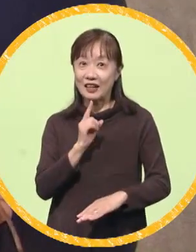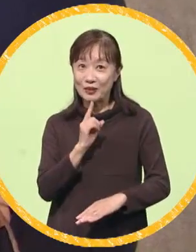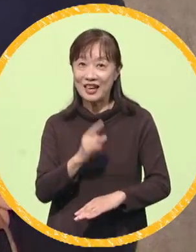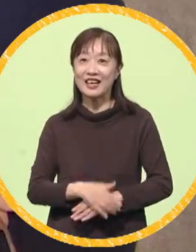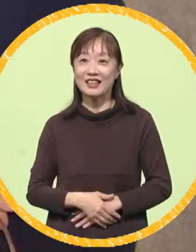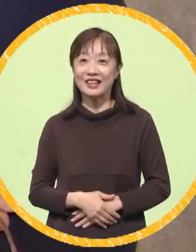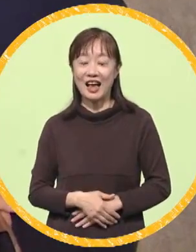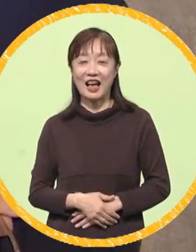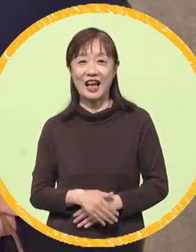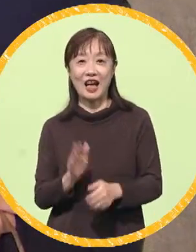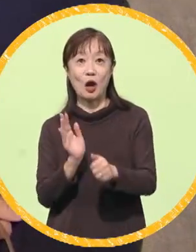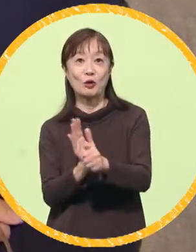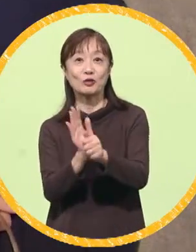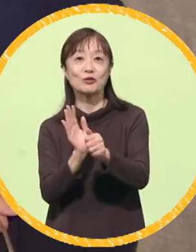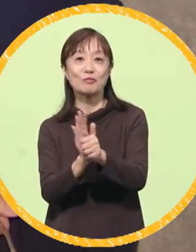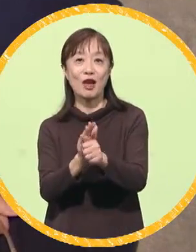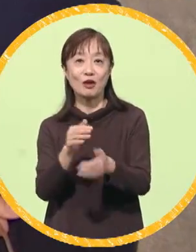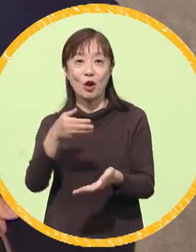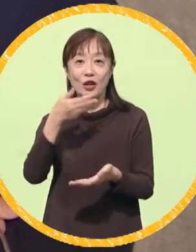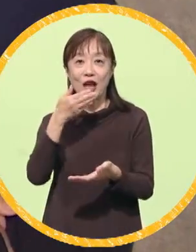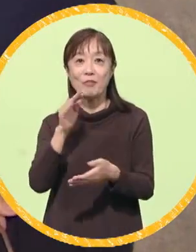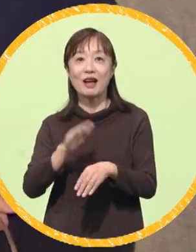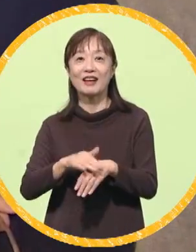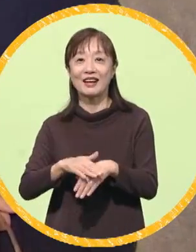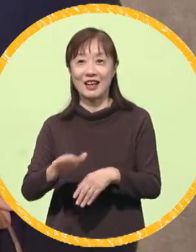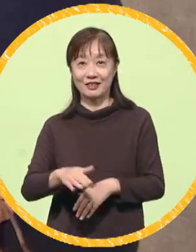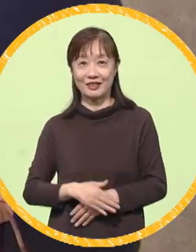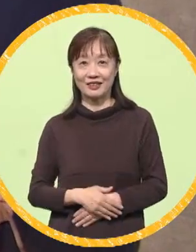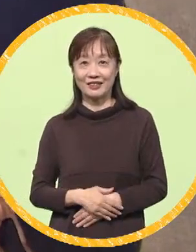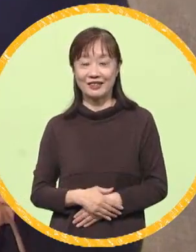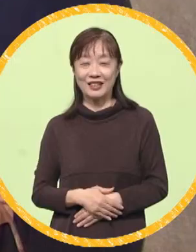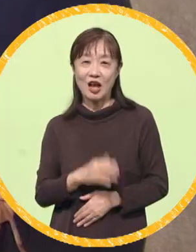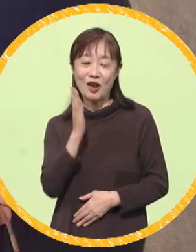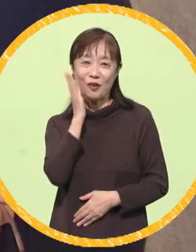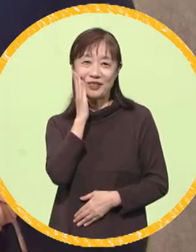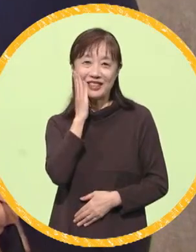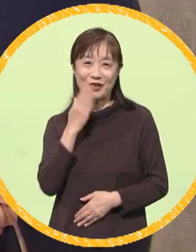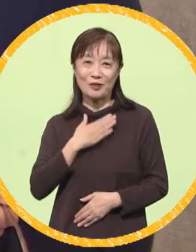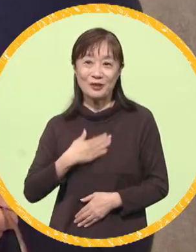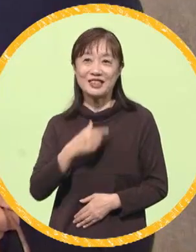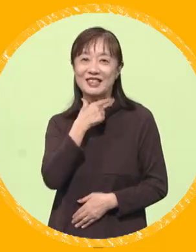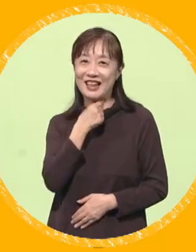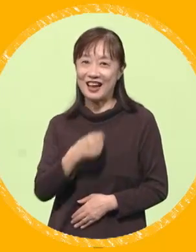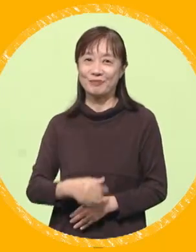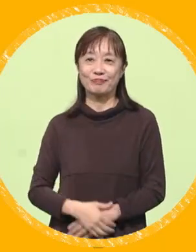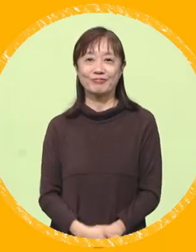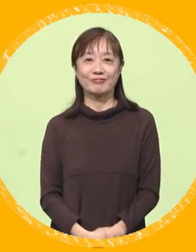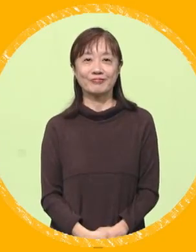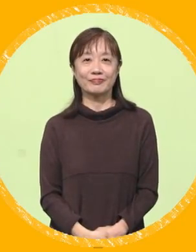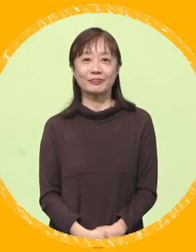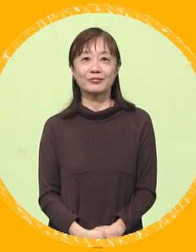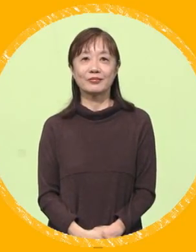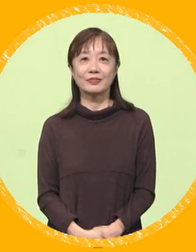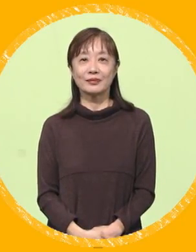べ方があるから、 ぜひ 食べてください。 ちょっと私もその美味しさを知りたい。 はい、そうですね。